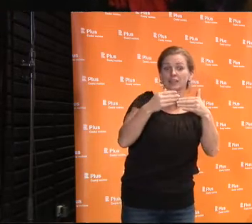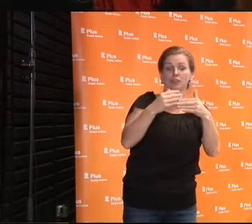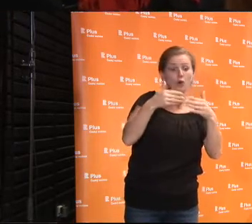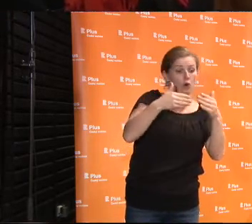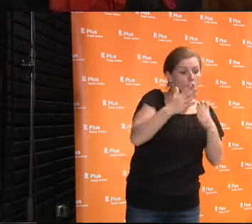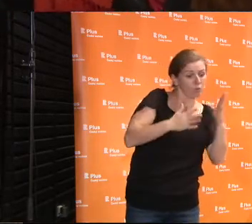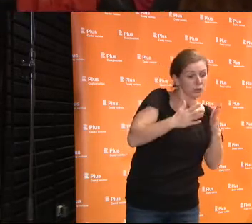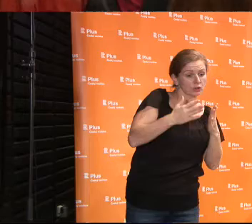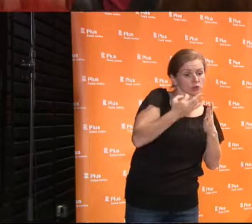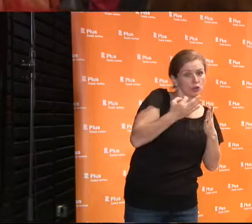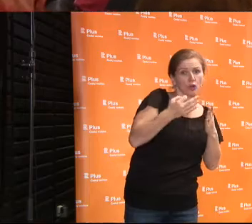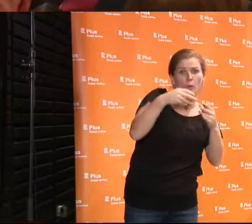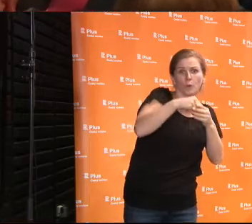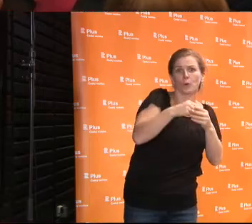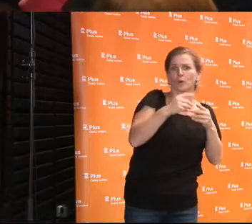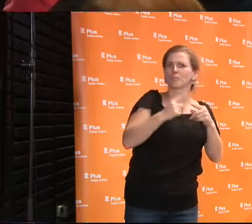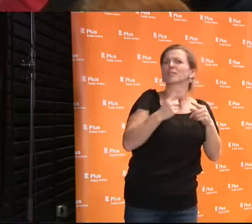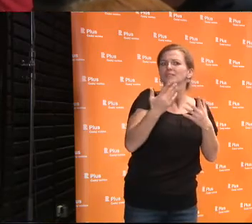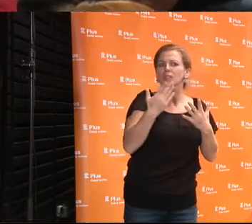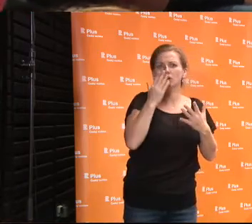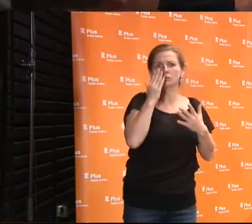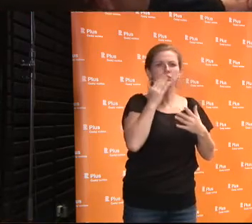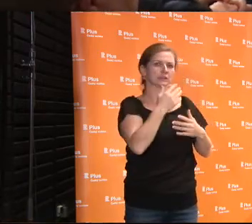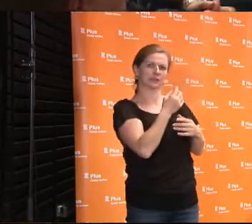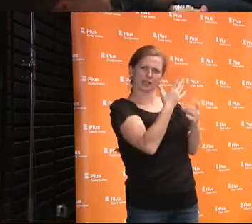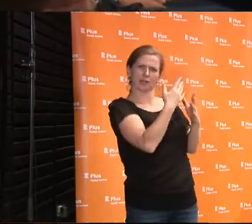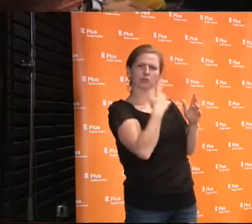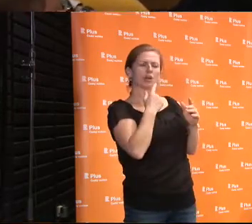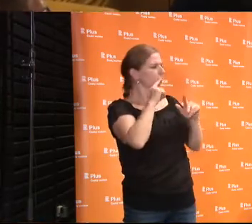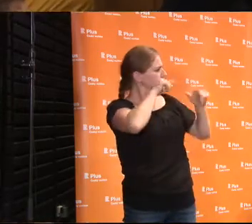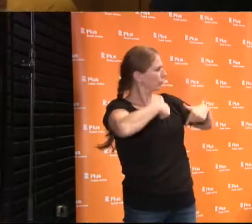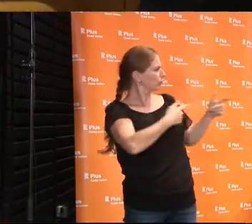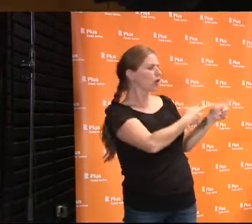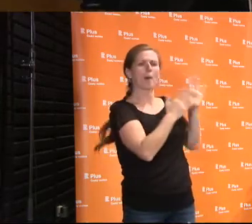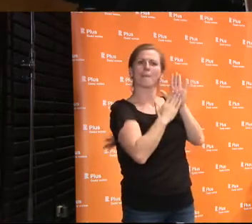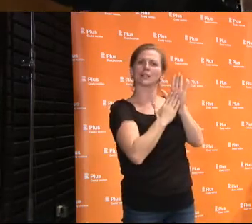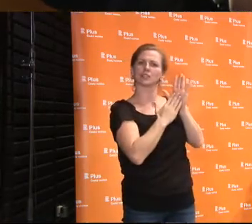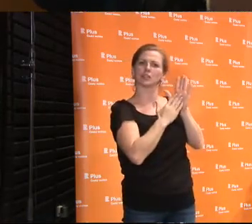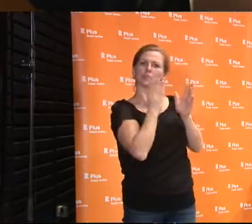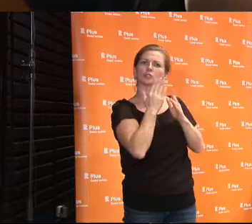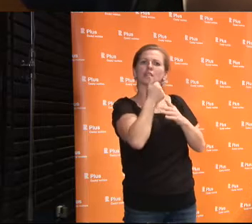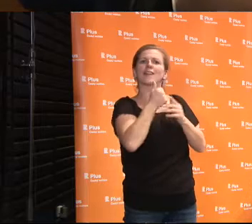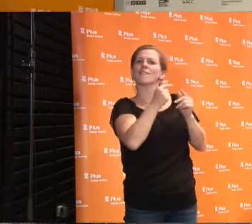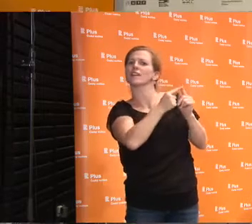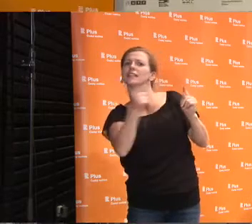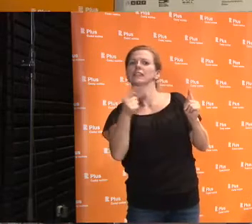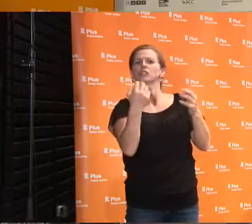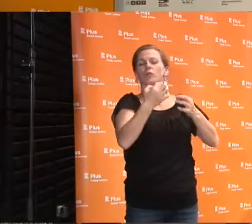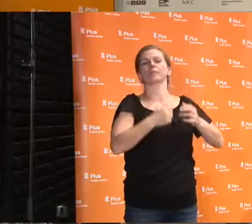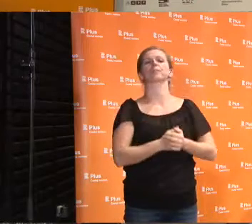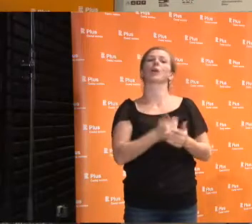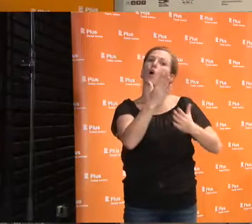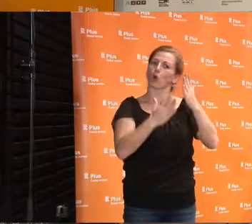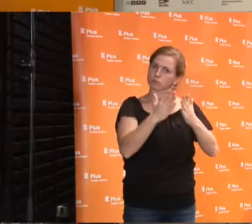Ano. Děkuji, kde je hranice? Já možná rovnou poprosím pana profesora Maříka, jestli by mohl definovat slovo robot. Robot je elektromechanické